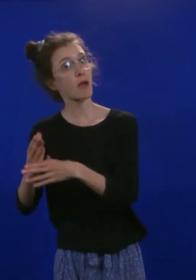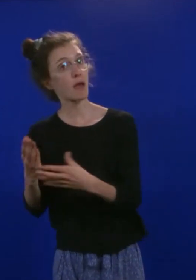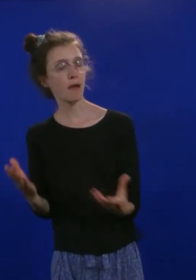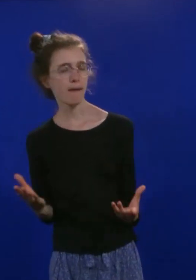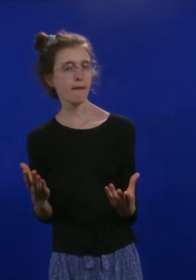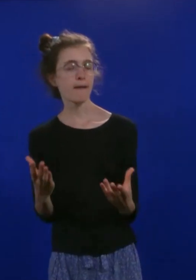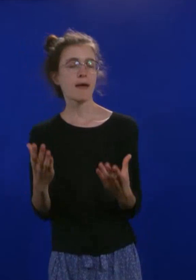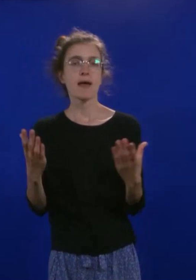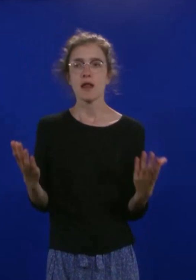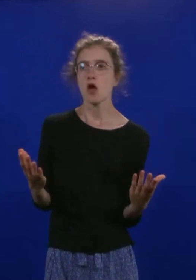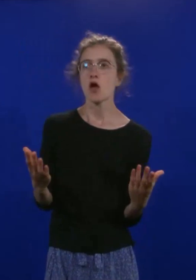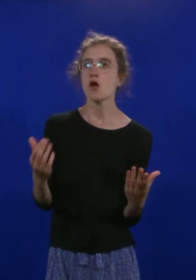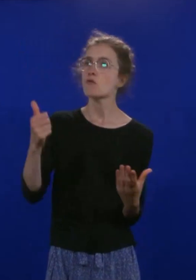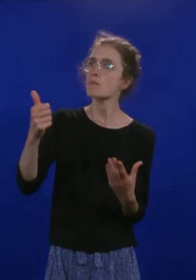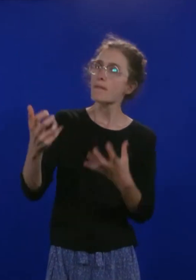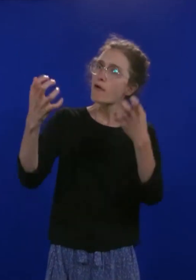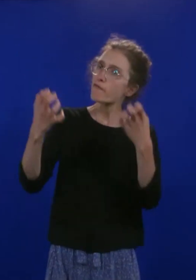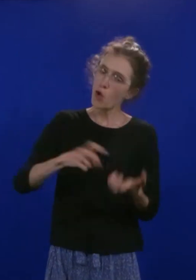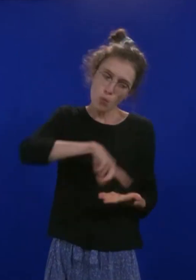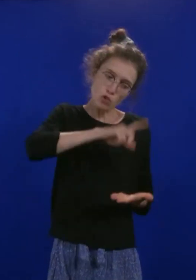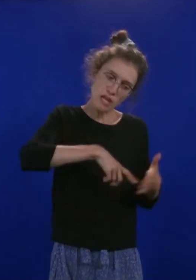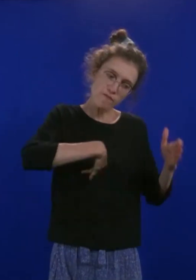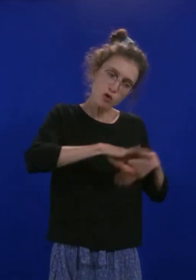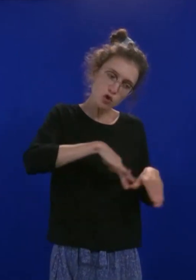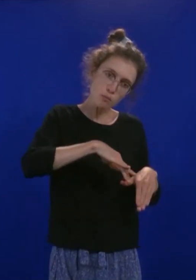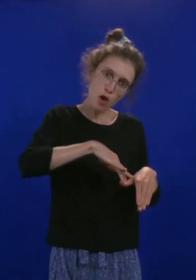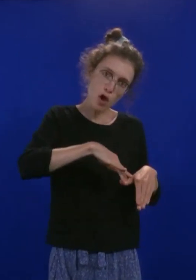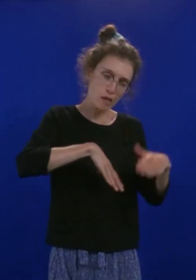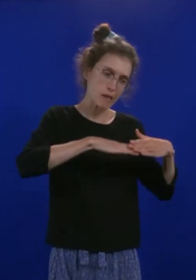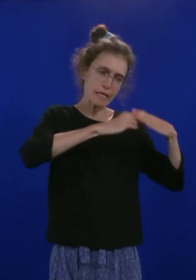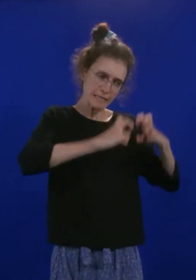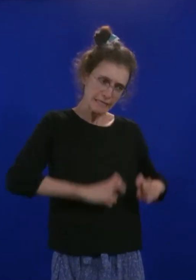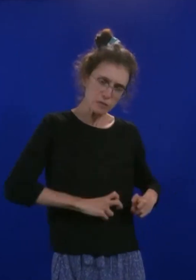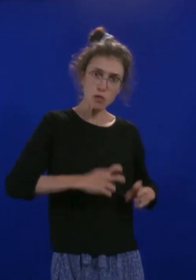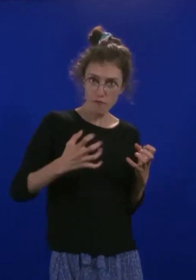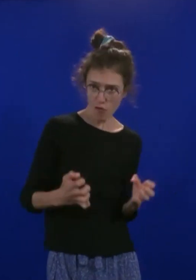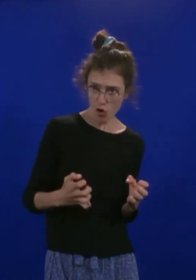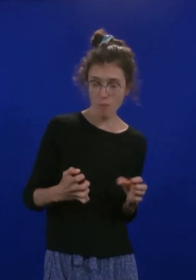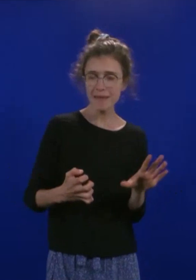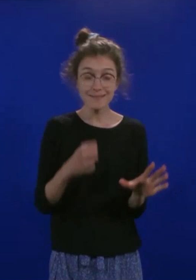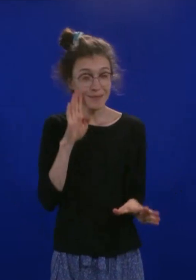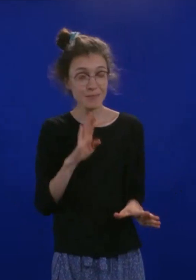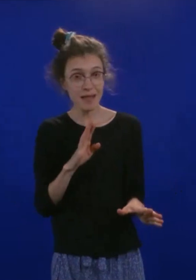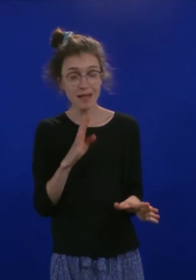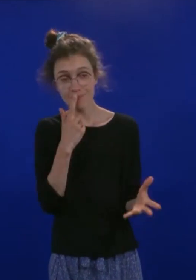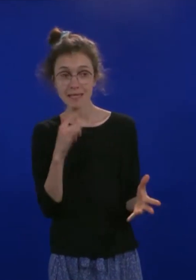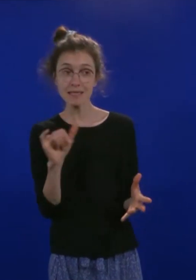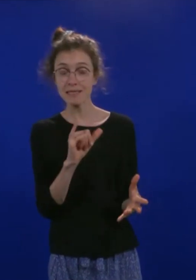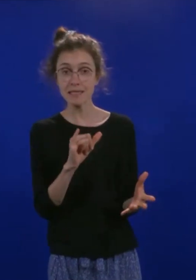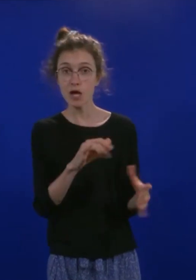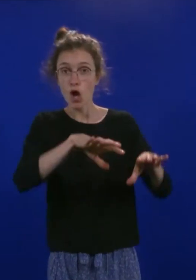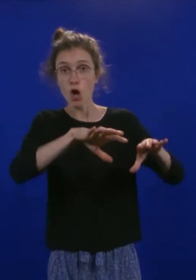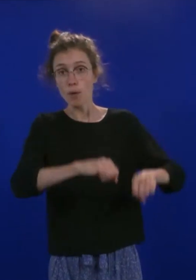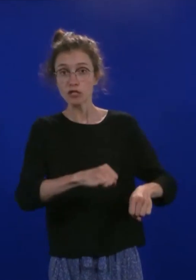de réduction du budget de fonctionnement, j'aimerais entendre quelques exemples et illustrations de suppression de postes de la part